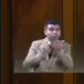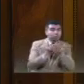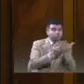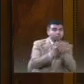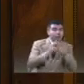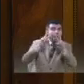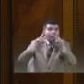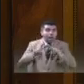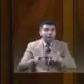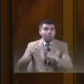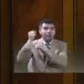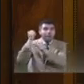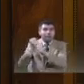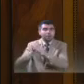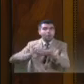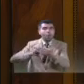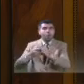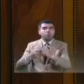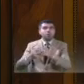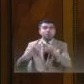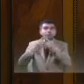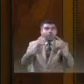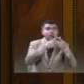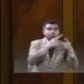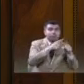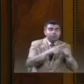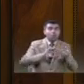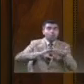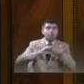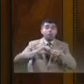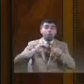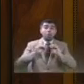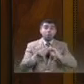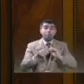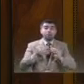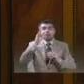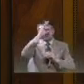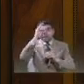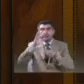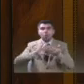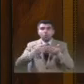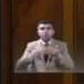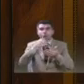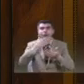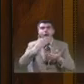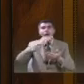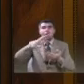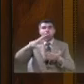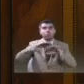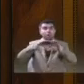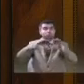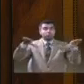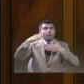الثروات والشغل، خصوصا في ظل الوضع السياسي المستقر الذي يميز